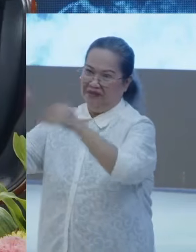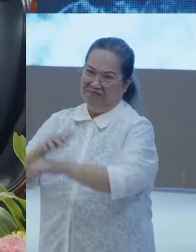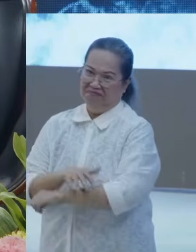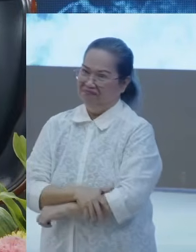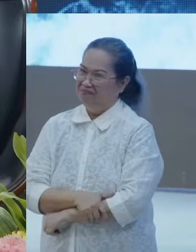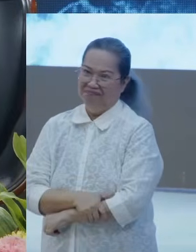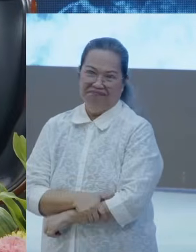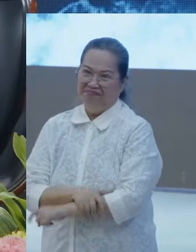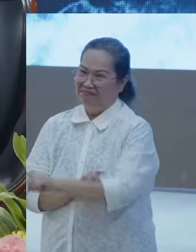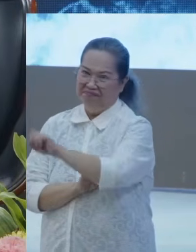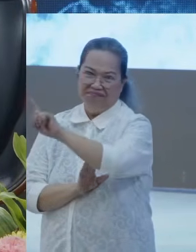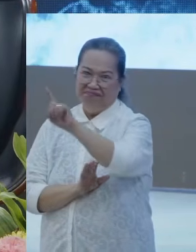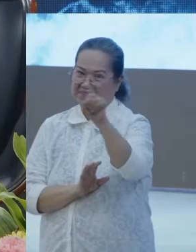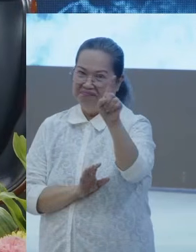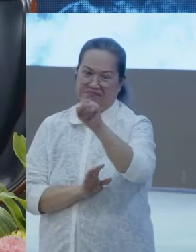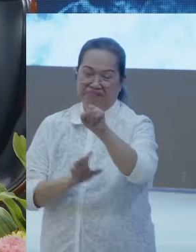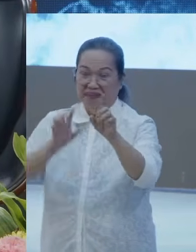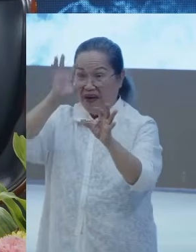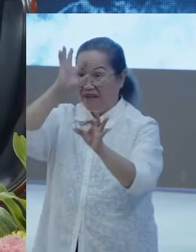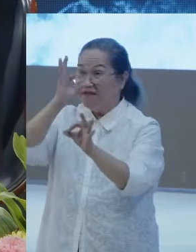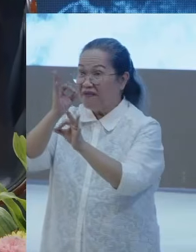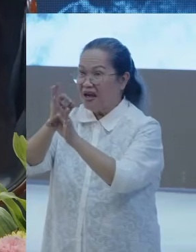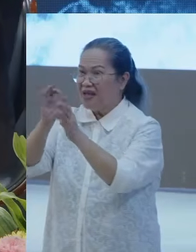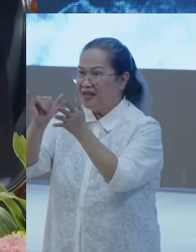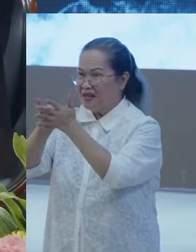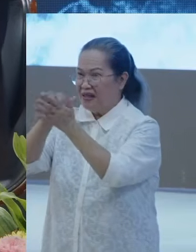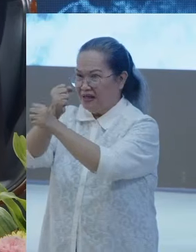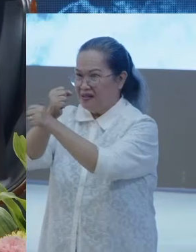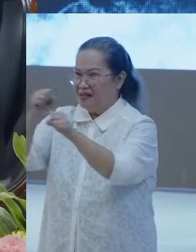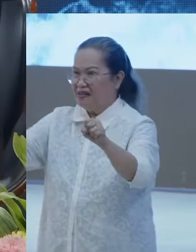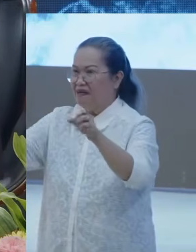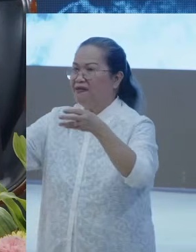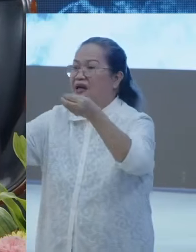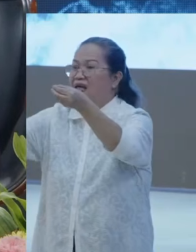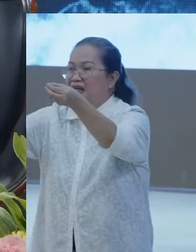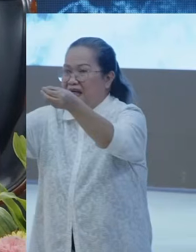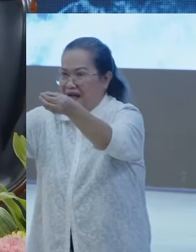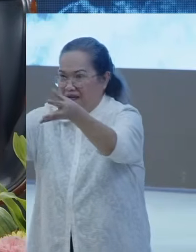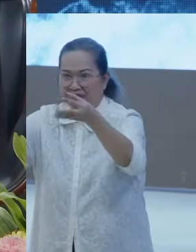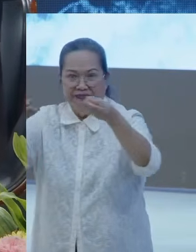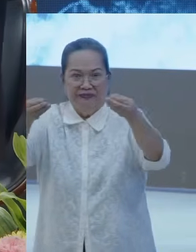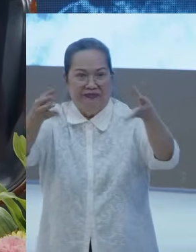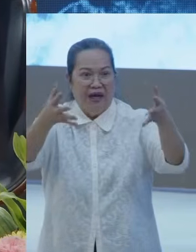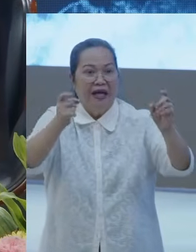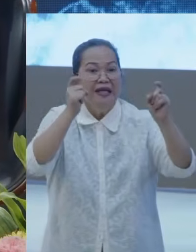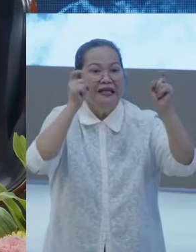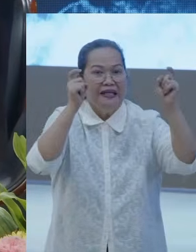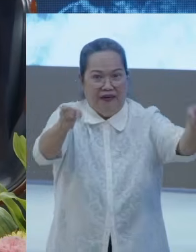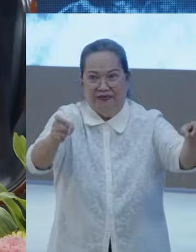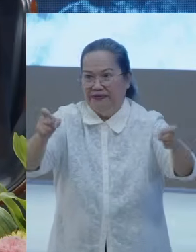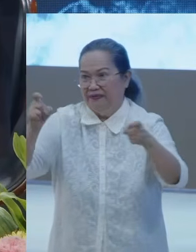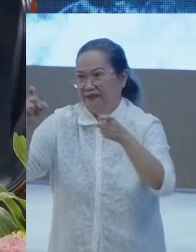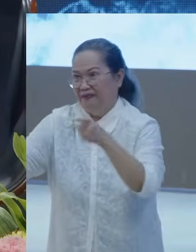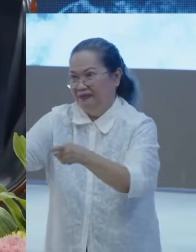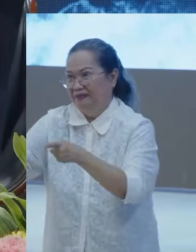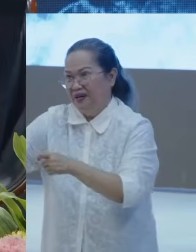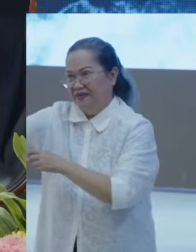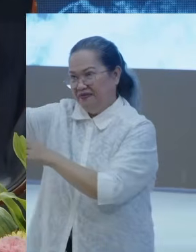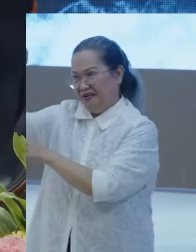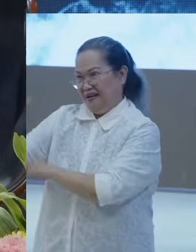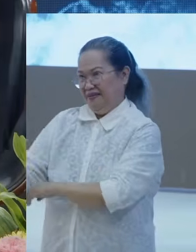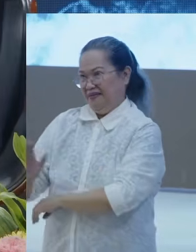Ang pananampalatayang nagliligtas ay ipinagkakaloob sa inyo bilang isang regalo ng ating